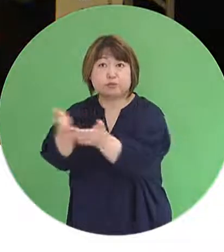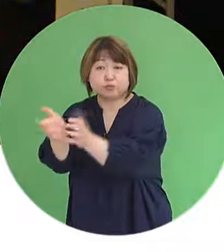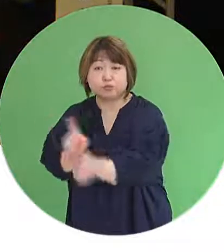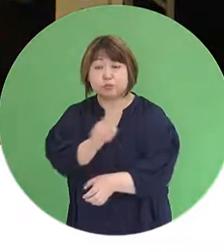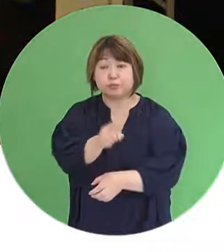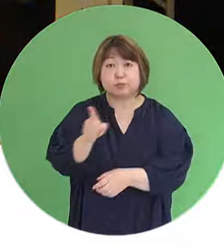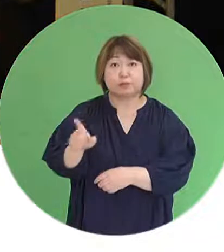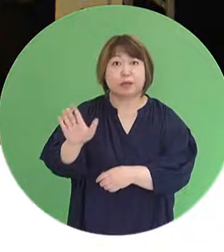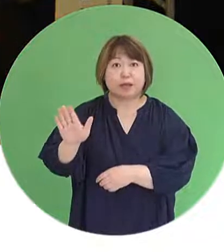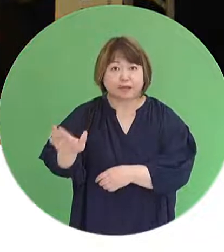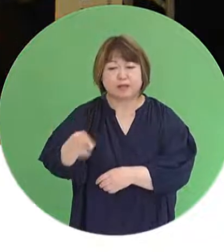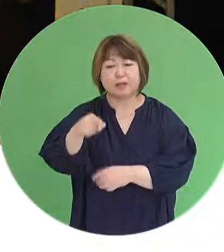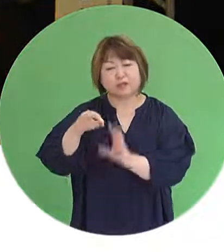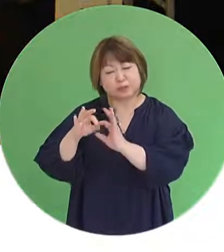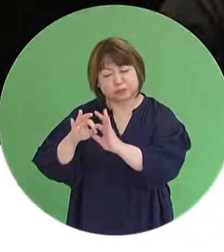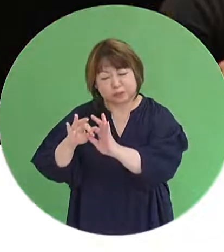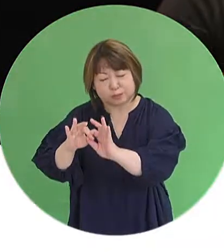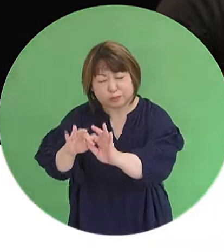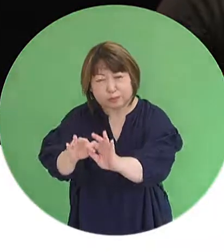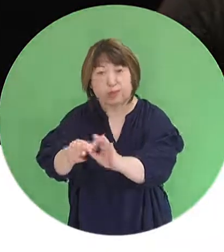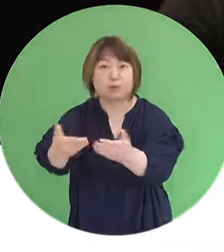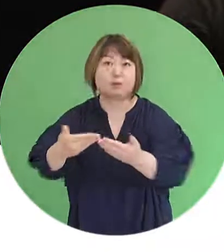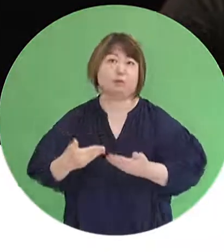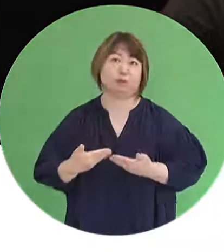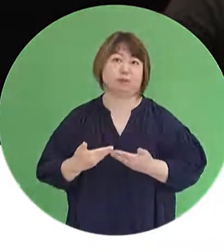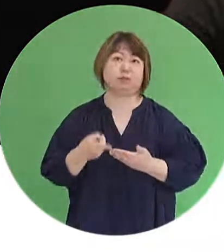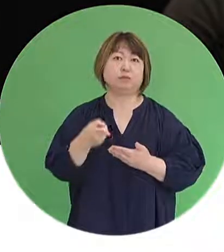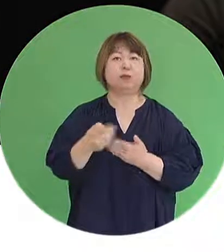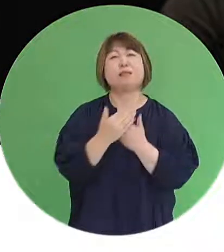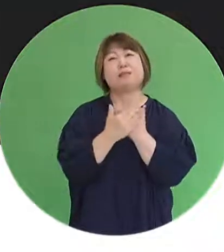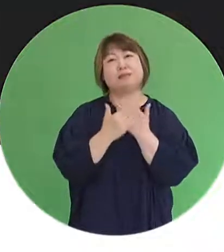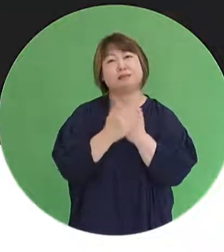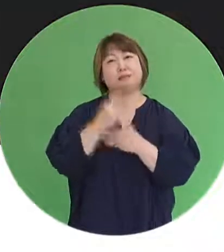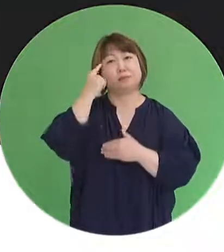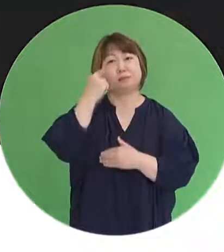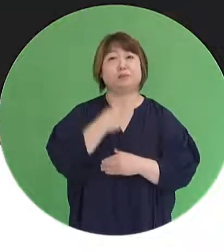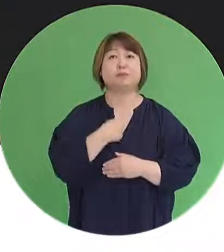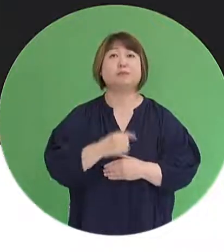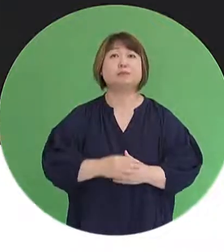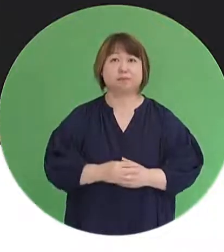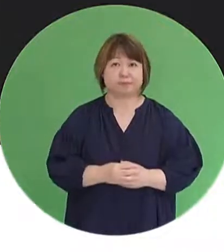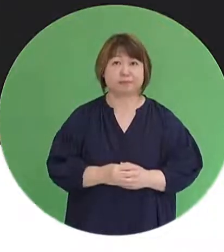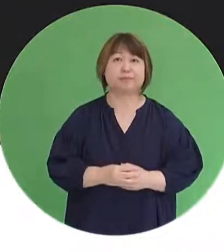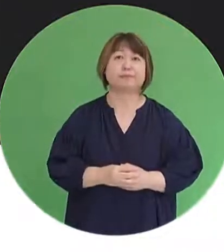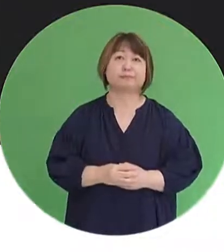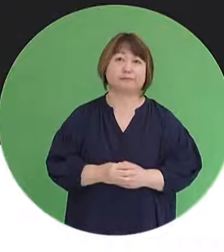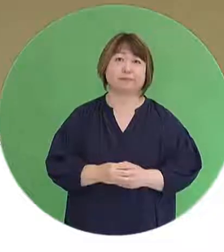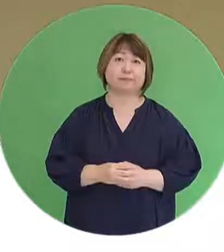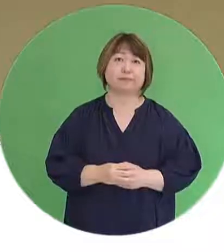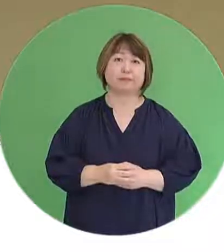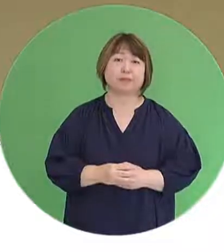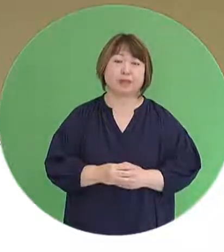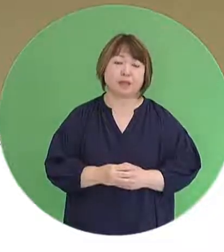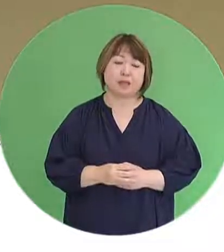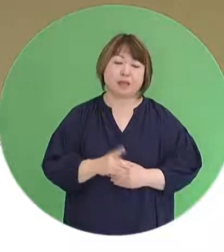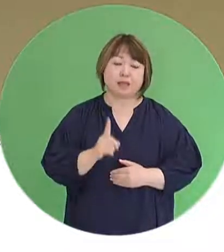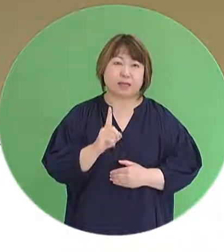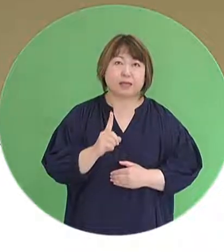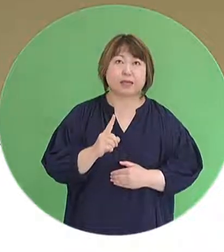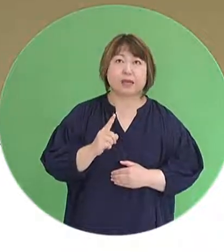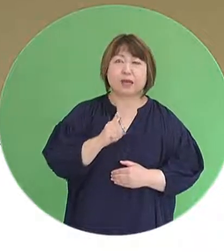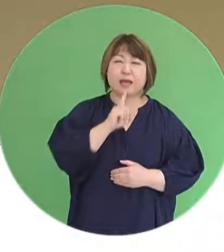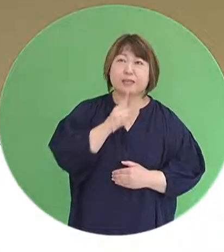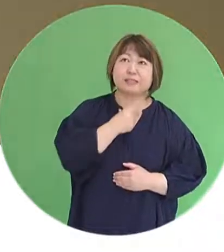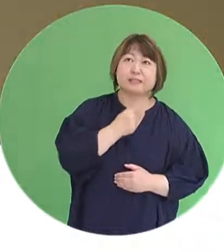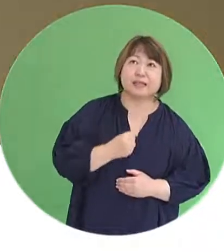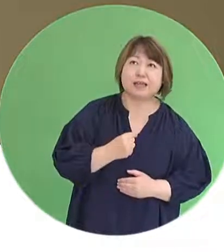る団体がいて、プラットフォームとして残し続けていくっていうのはすごく大切かなというふうに思っていて、何かしらしたい